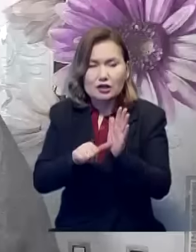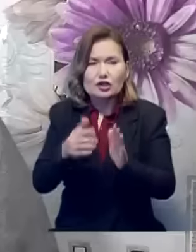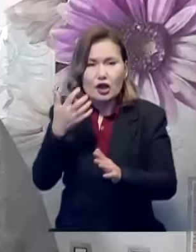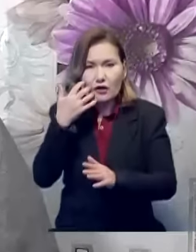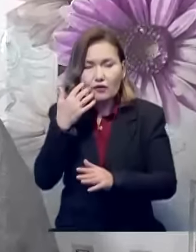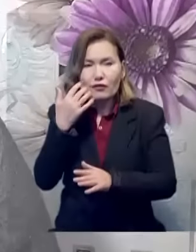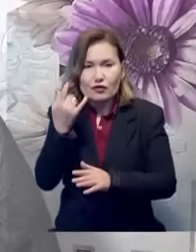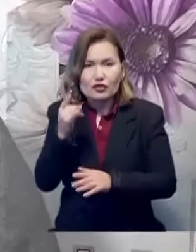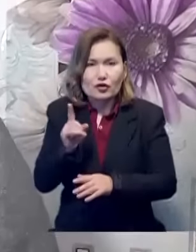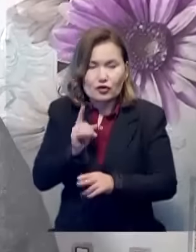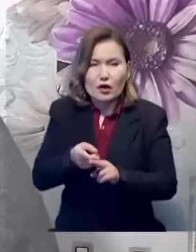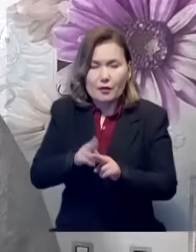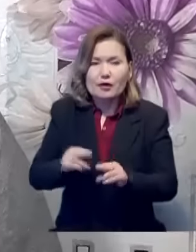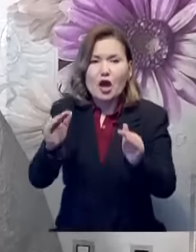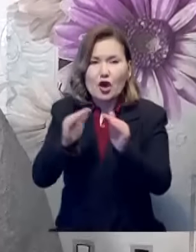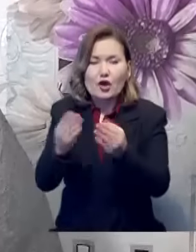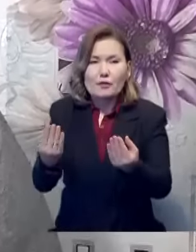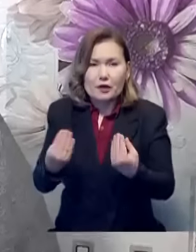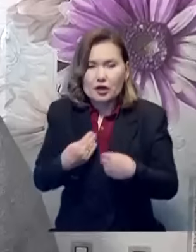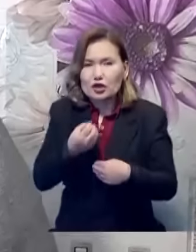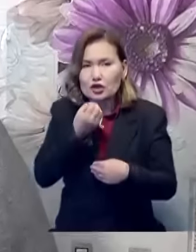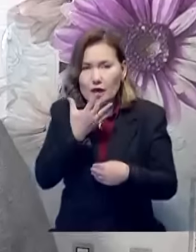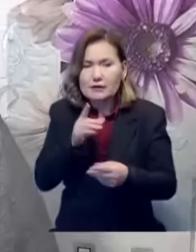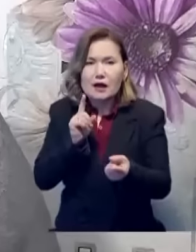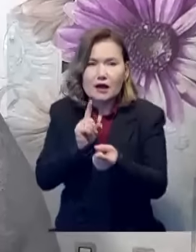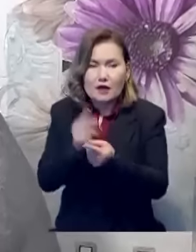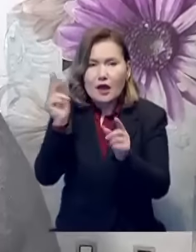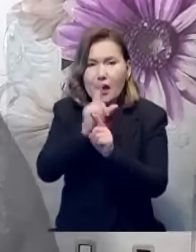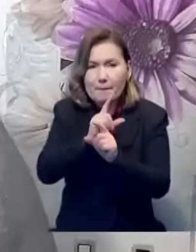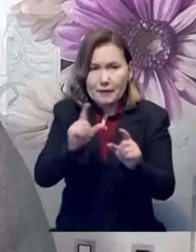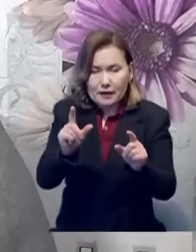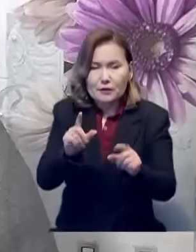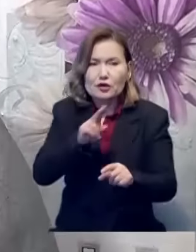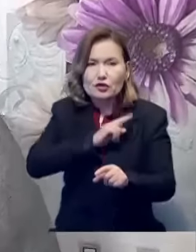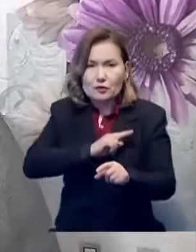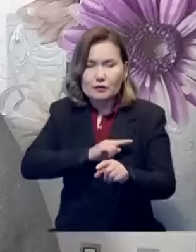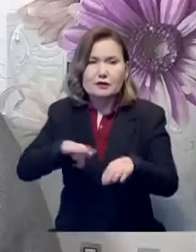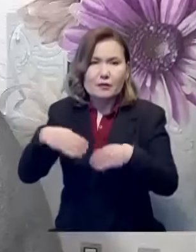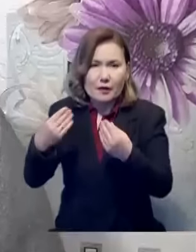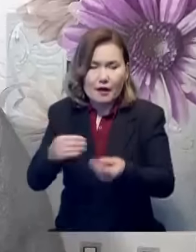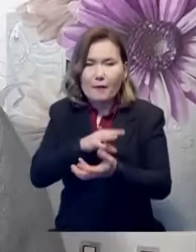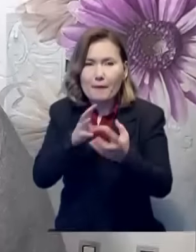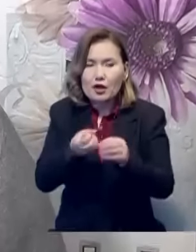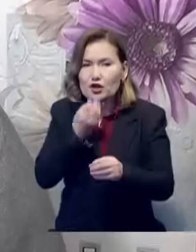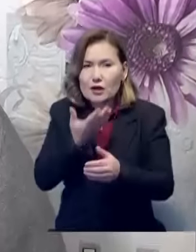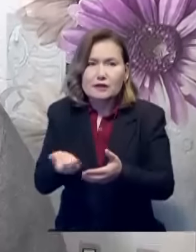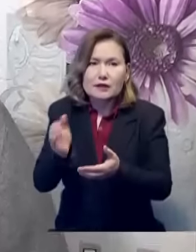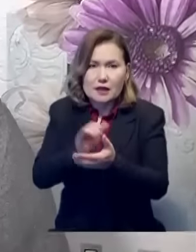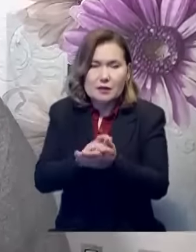болмағасын келді, көрсетті, жақсы бізді қарсы алды, мектепте де жақсы қарсы алып көрсетті, бәрімен жақсы